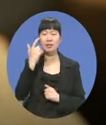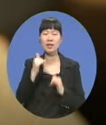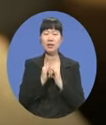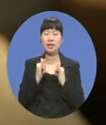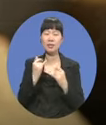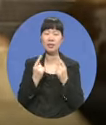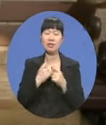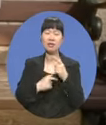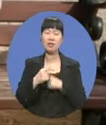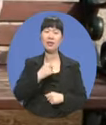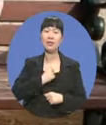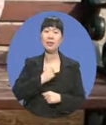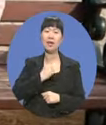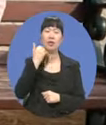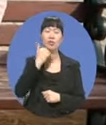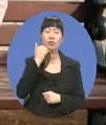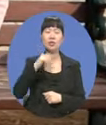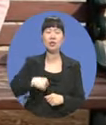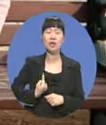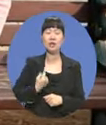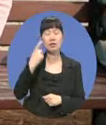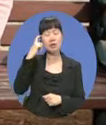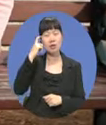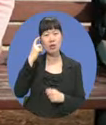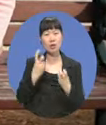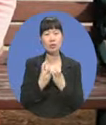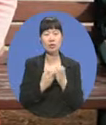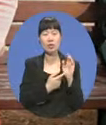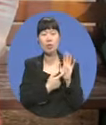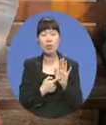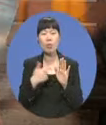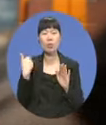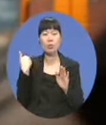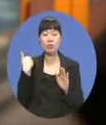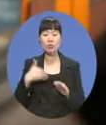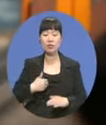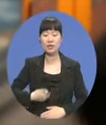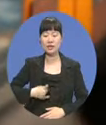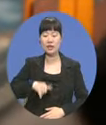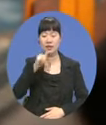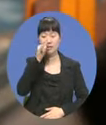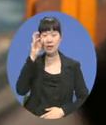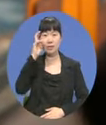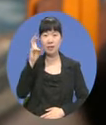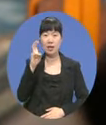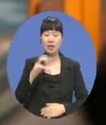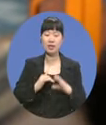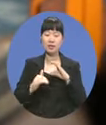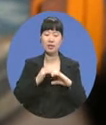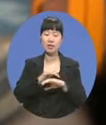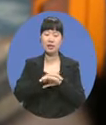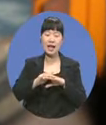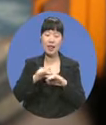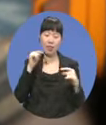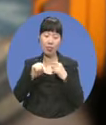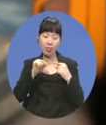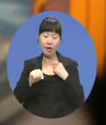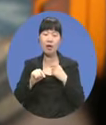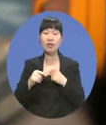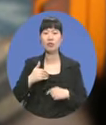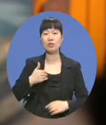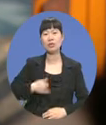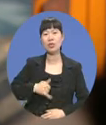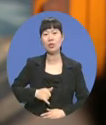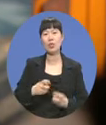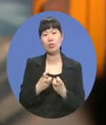질문하는 사람보다 더 답답한 건 자신의 의사를 어떻게 표현해야 할지 모르는 우리 아이일 텐데요. 의사소통 안 되는 우리 아이,